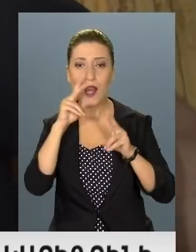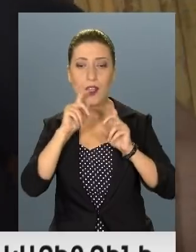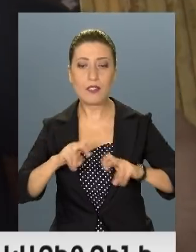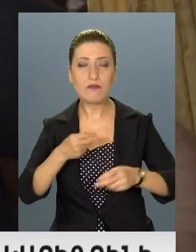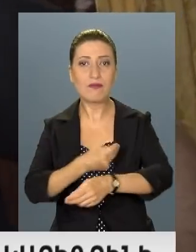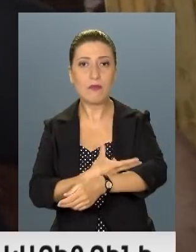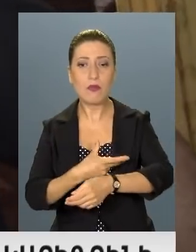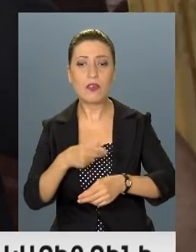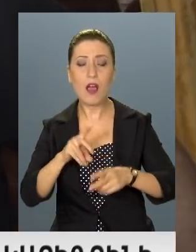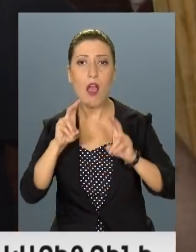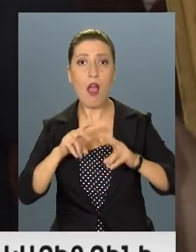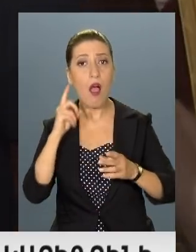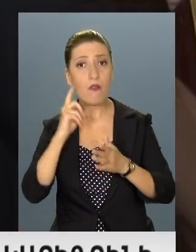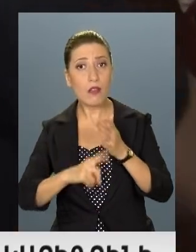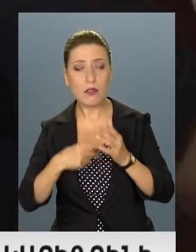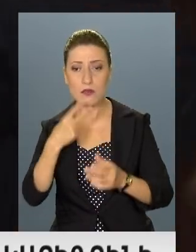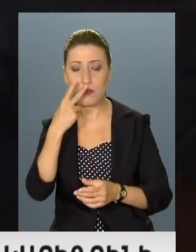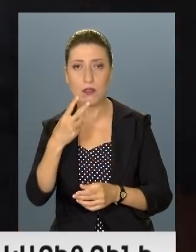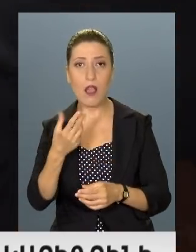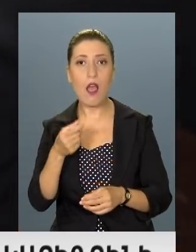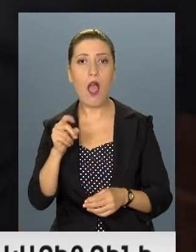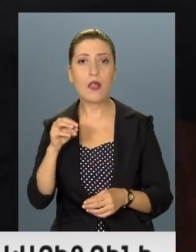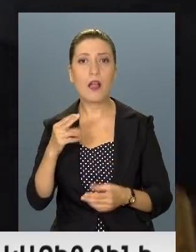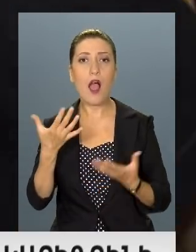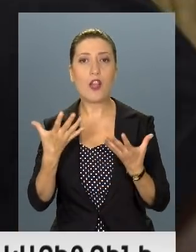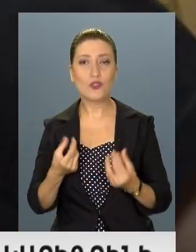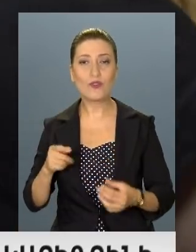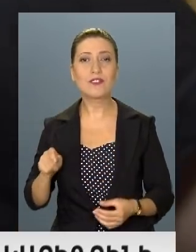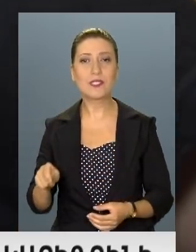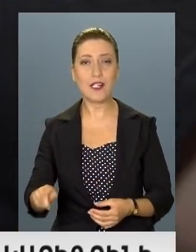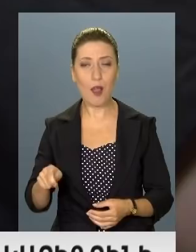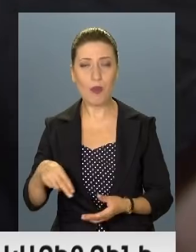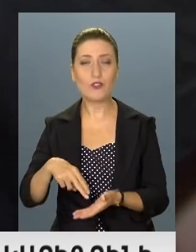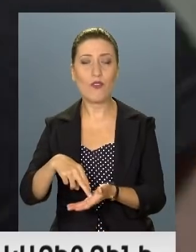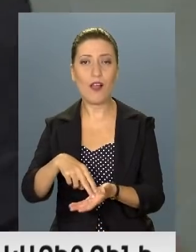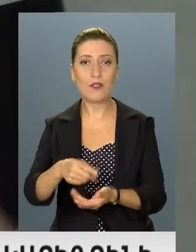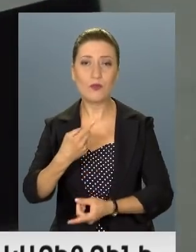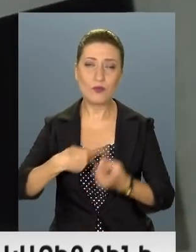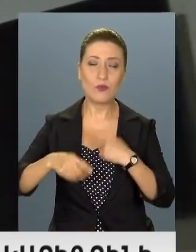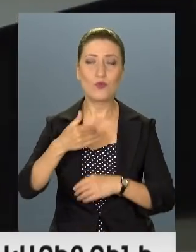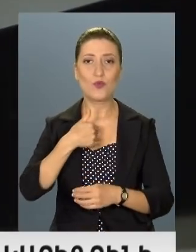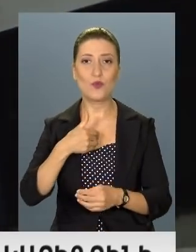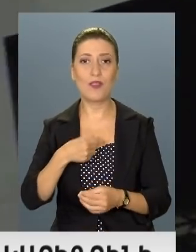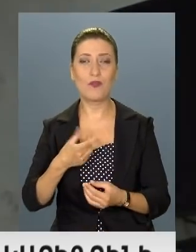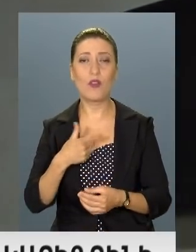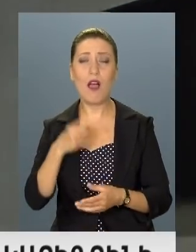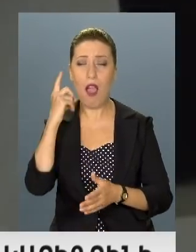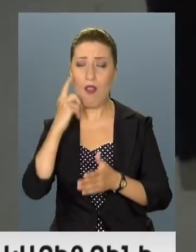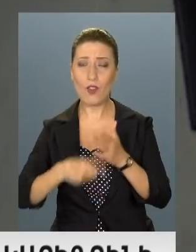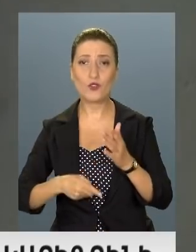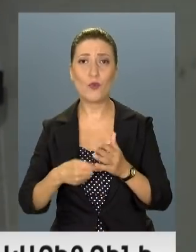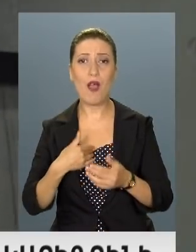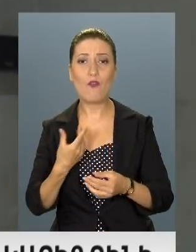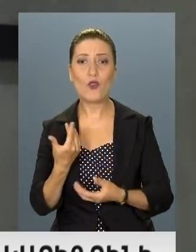արդյունքներին հավատան, թե տեսածին։ Հայկն այսօր քայլում է ձեռնափայտով և օր առաջ շարք վերադառնալու մեծ կամքի շնորհիվ։ Հավատում է, որ պիտի